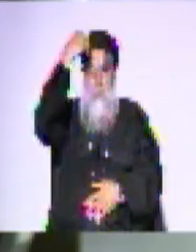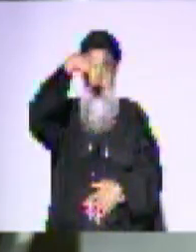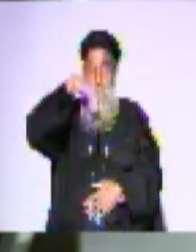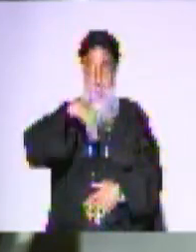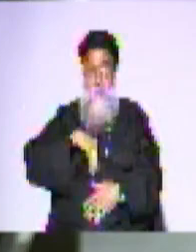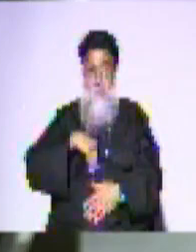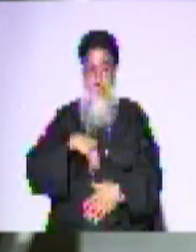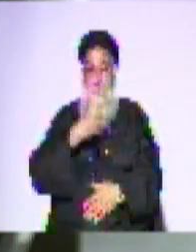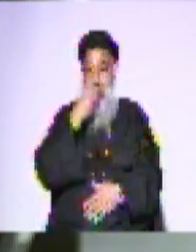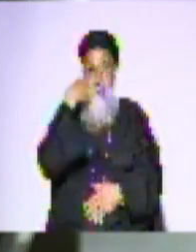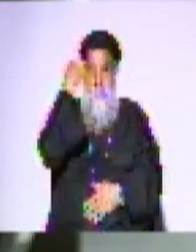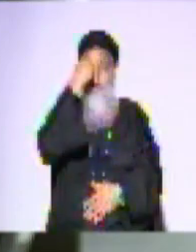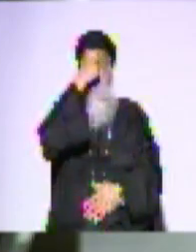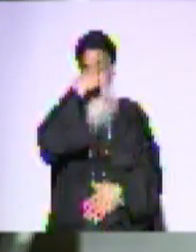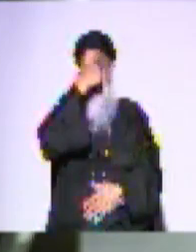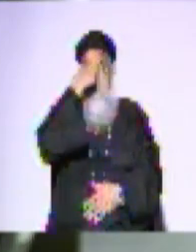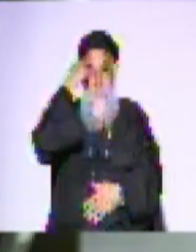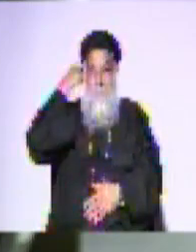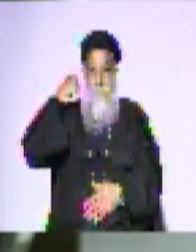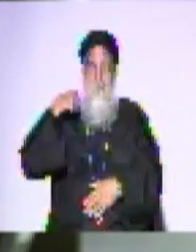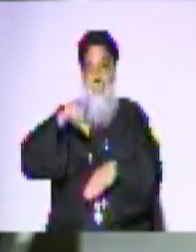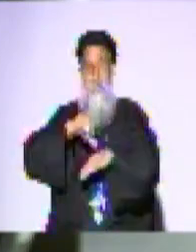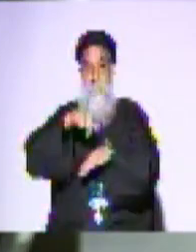في الإنسان بالميرون بقى.